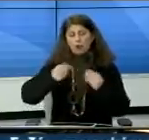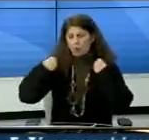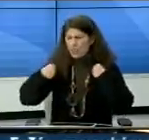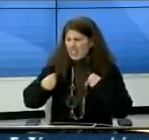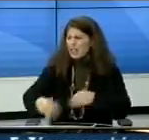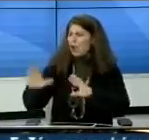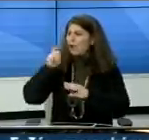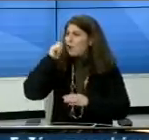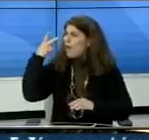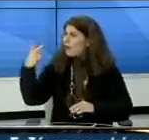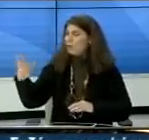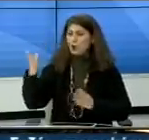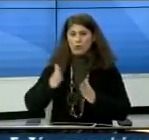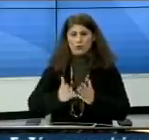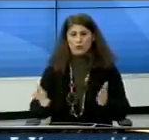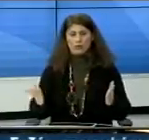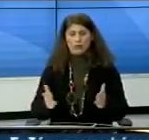σας.